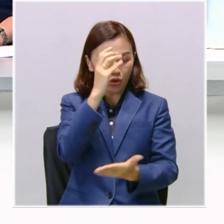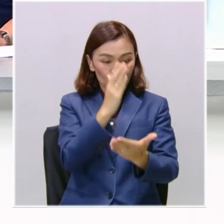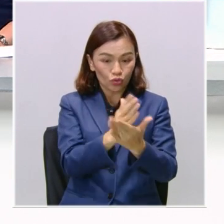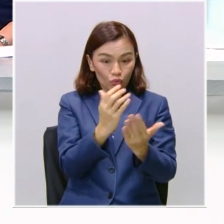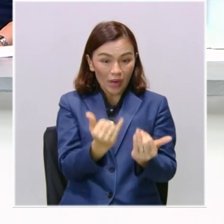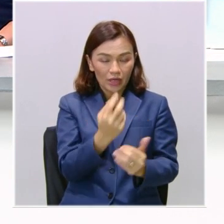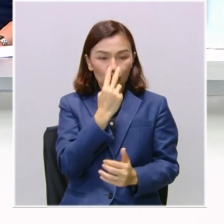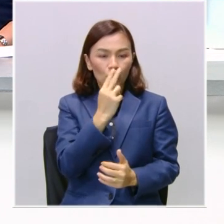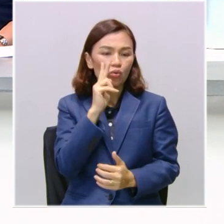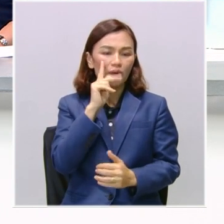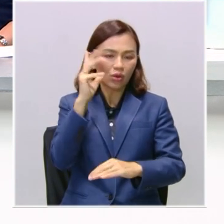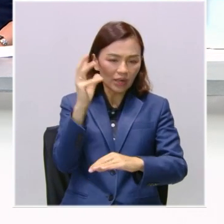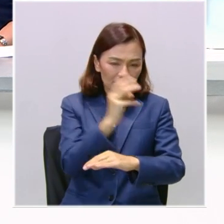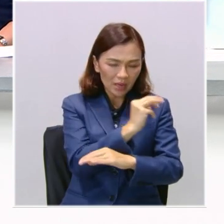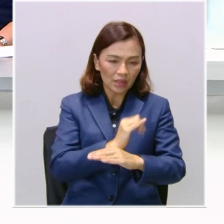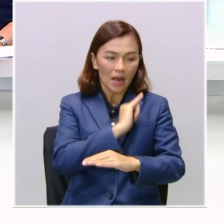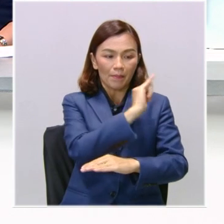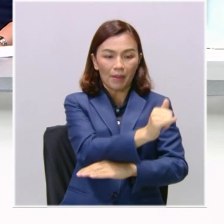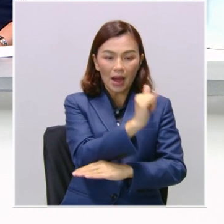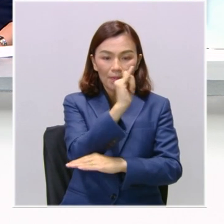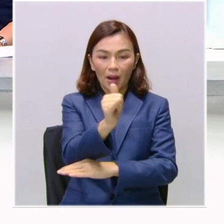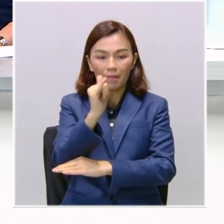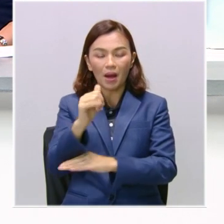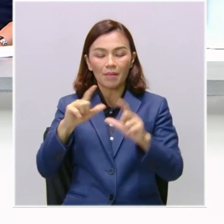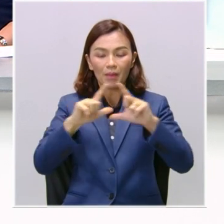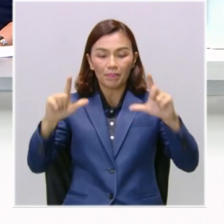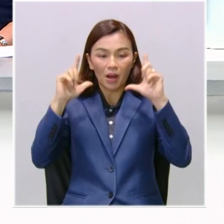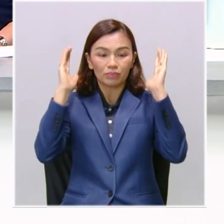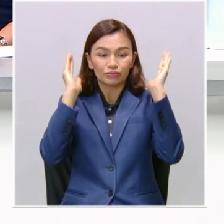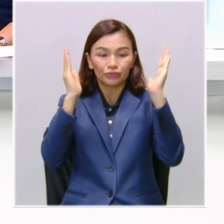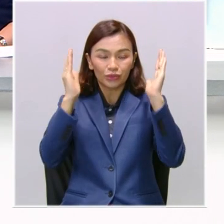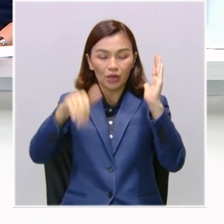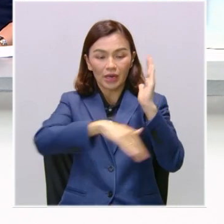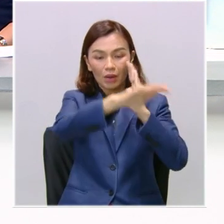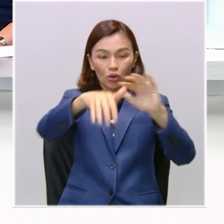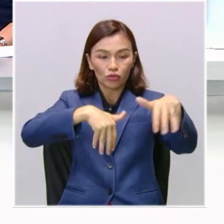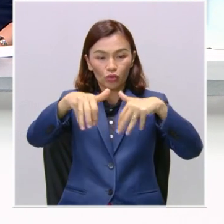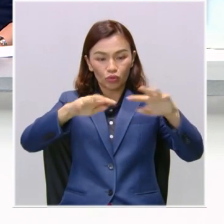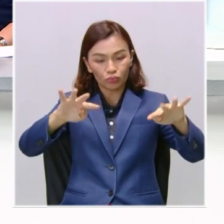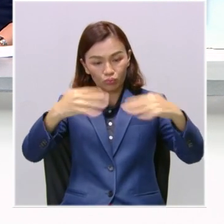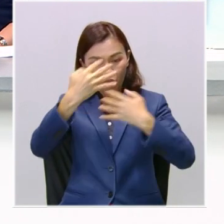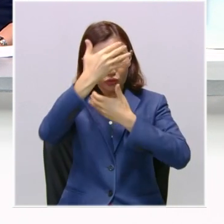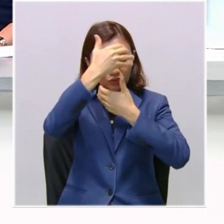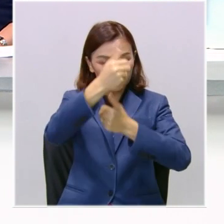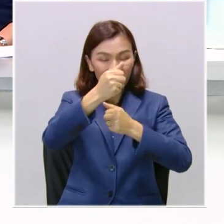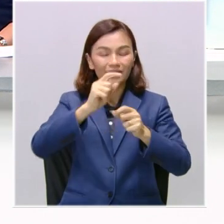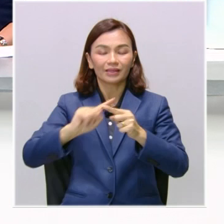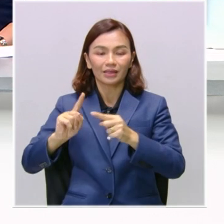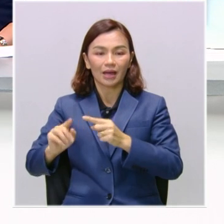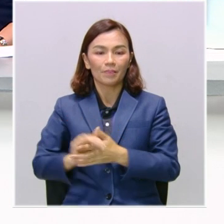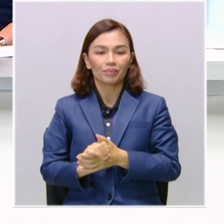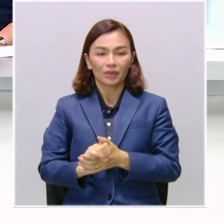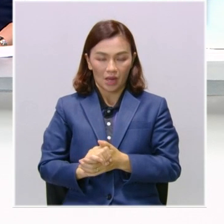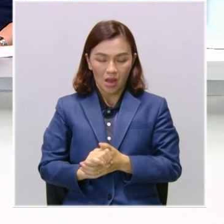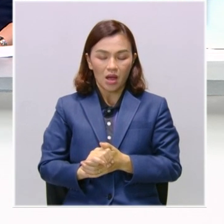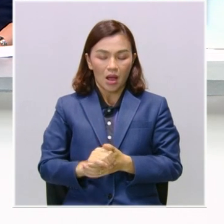ที่กันมีทั้งปราศรัยใหญ่ปราศรัยย่อยนะคะเพื่อเรียกคะแนนนิยมจากประชาชนค่ะมีความเคลื่อนไหวของทางพลเอกประยุ